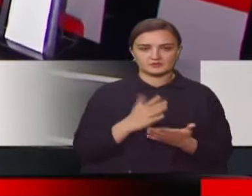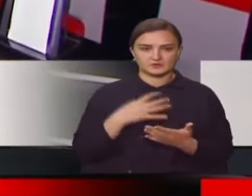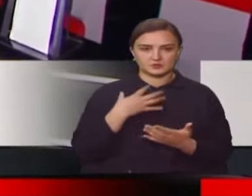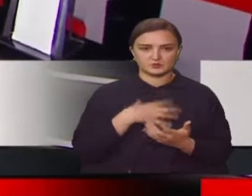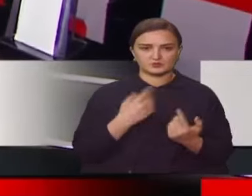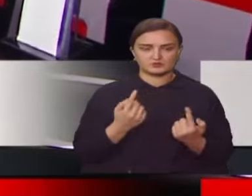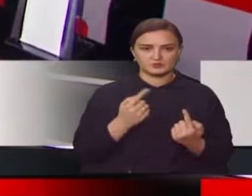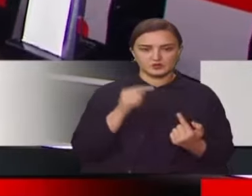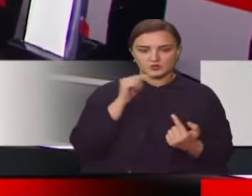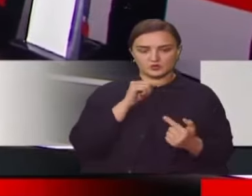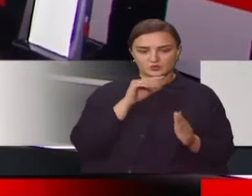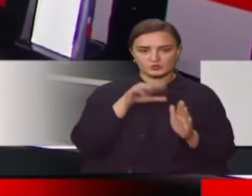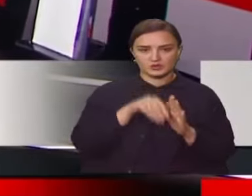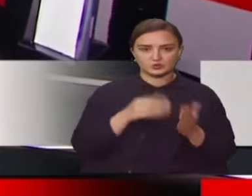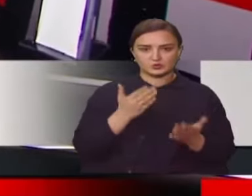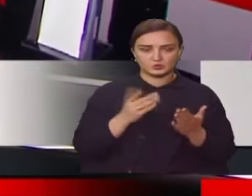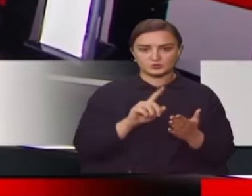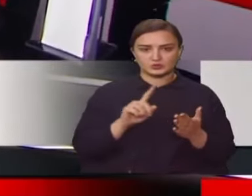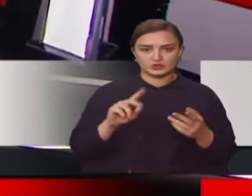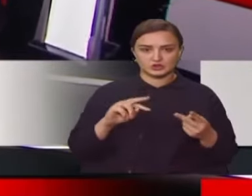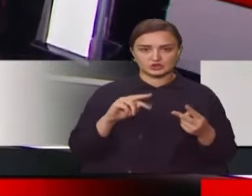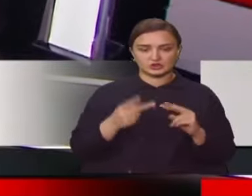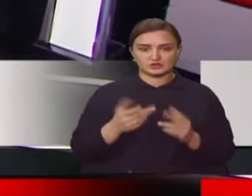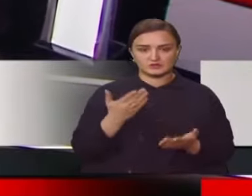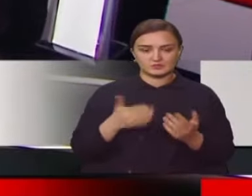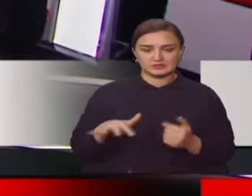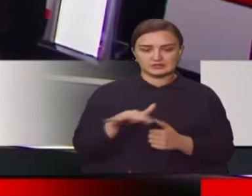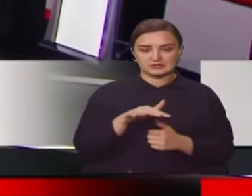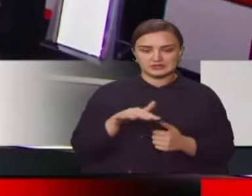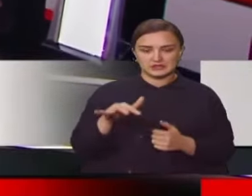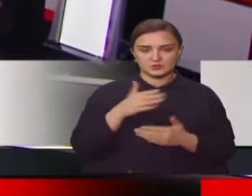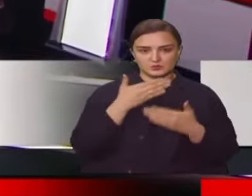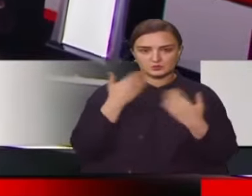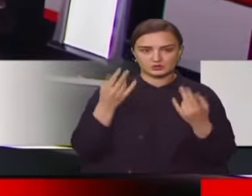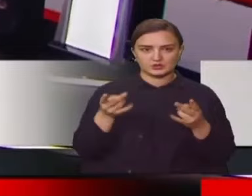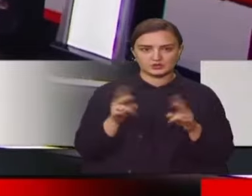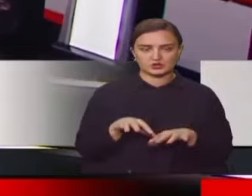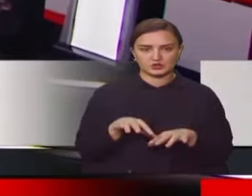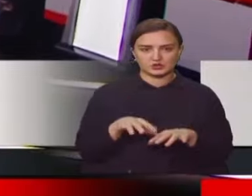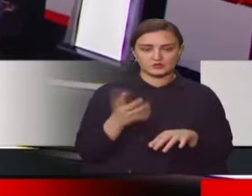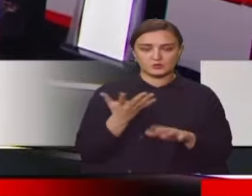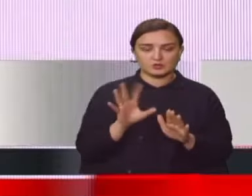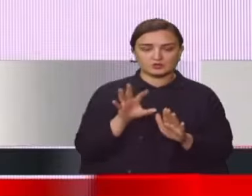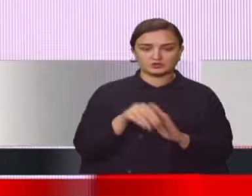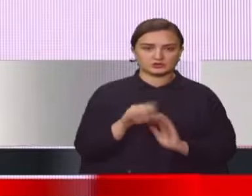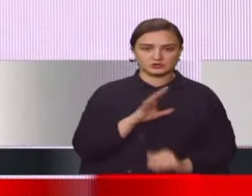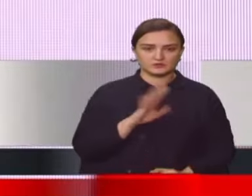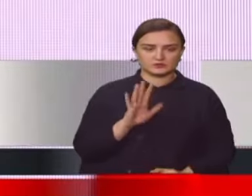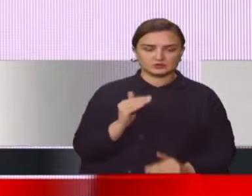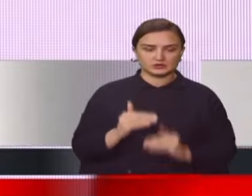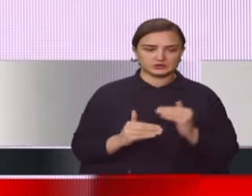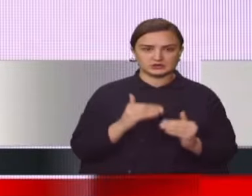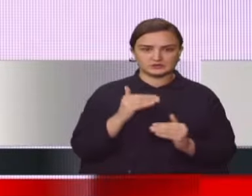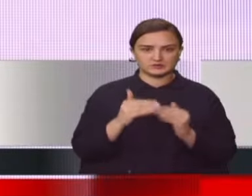მნიშვნელოვანი. ეკონომიკაში თუ რა შეიცვალა, ალბათ სექტორი არ არის დარჩენილი, რომელშიც ჩვენ არ ქონდეს წინსვლა